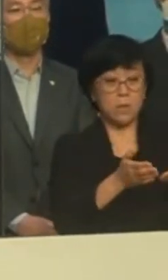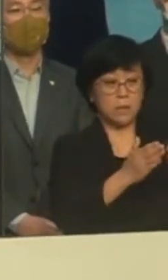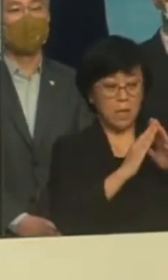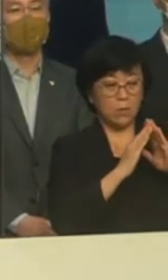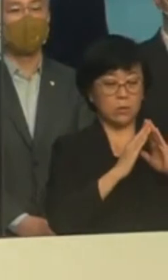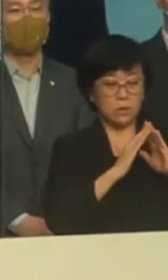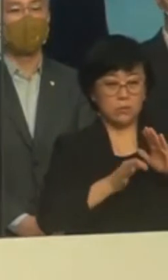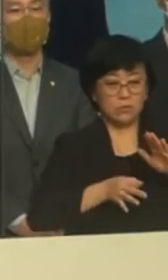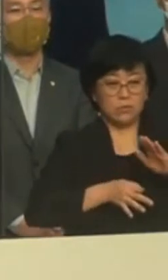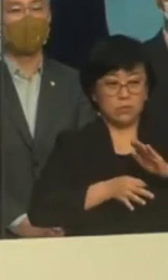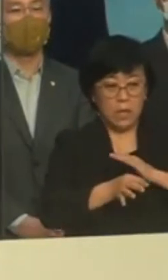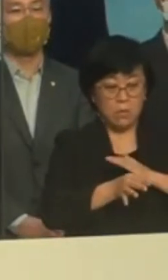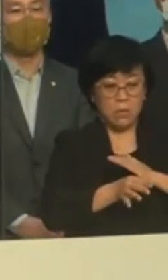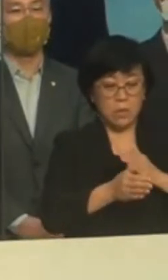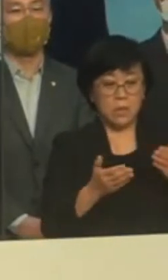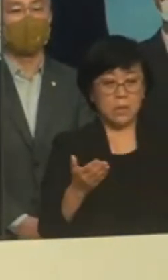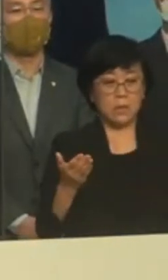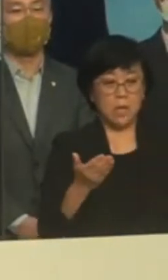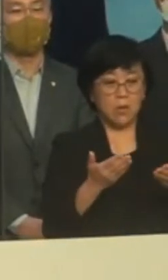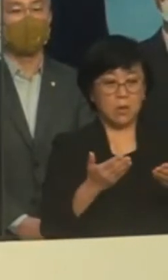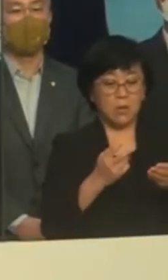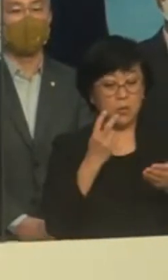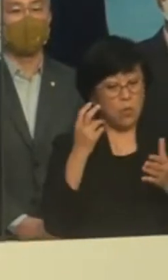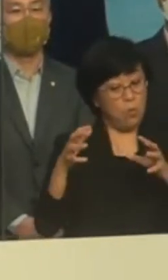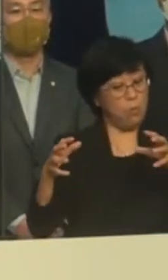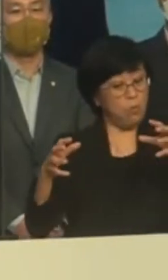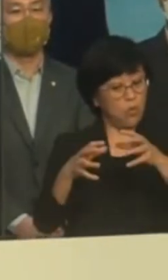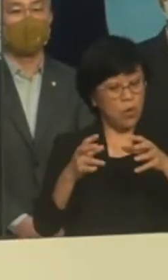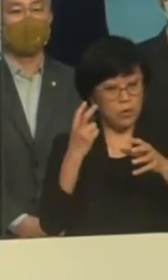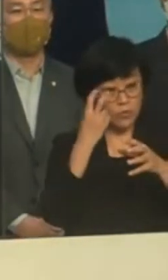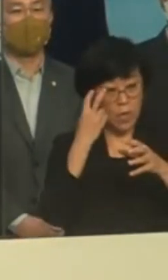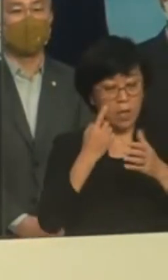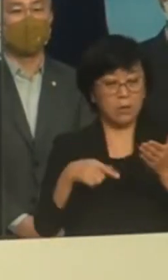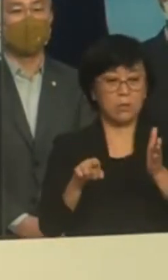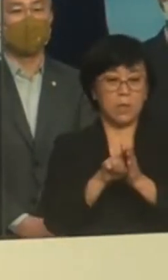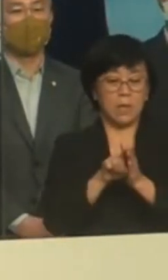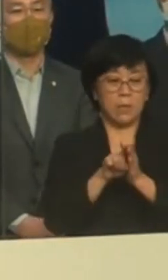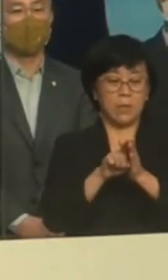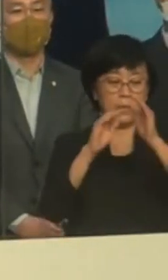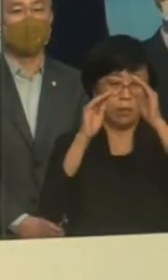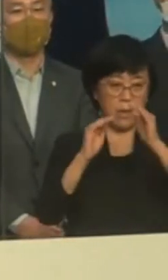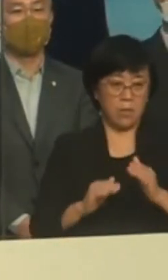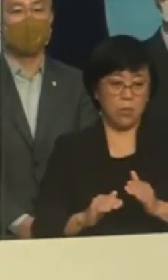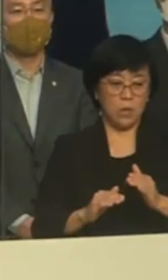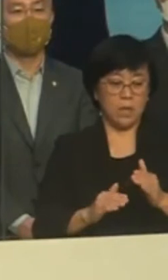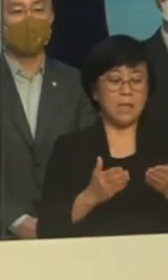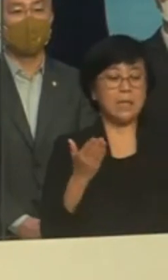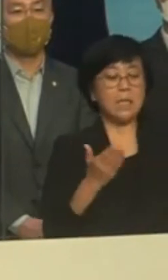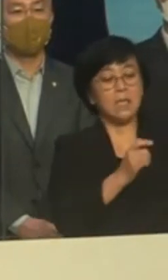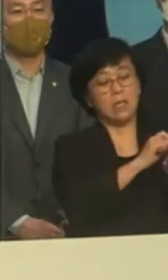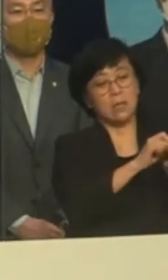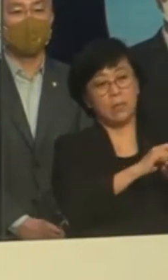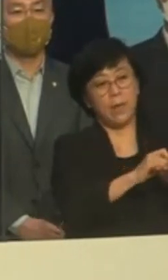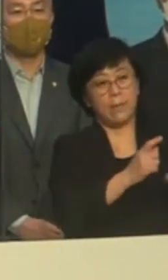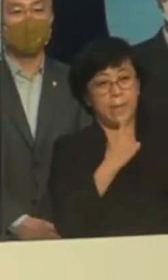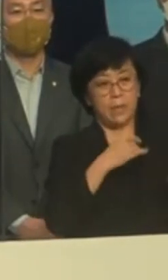사건으로 수사를 하려고 했던 내용이 업무지에 실려